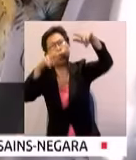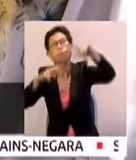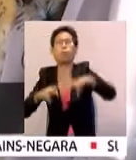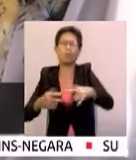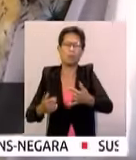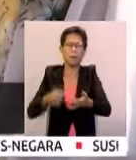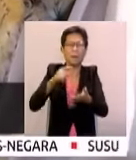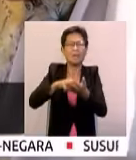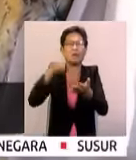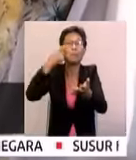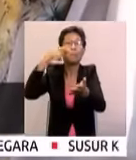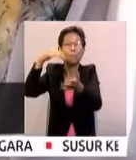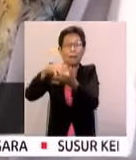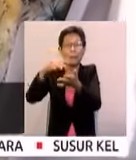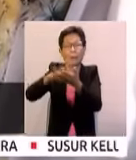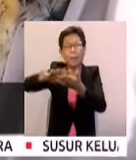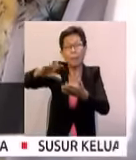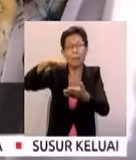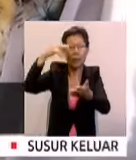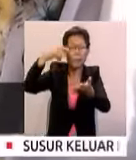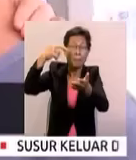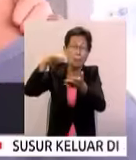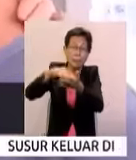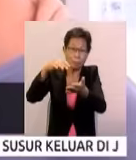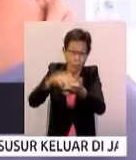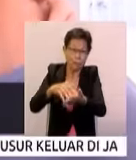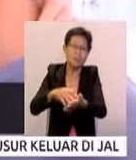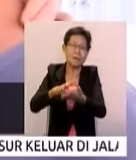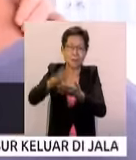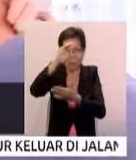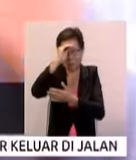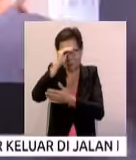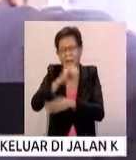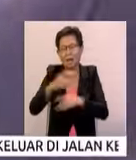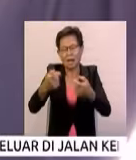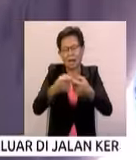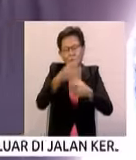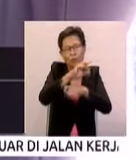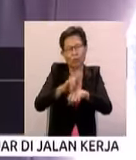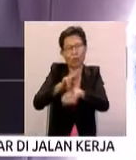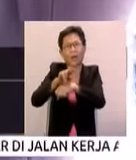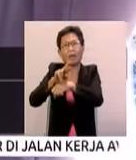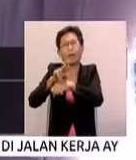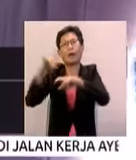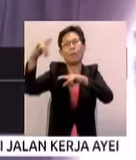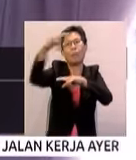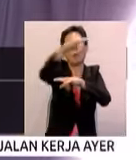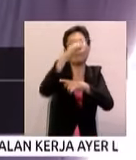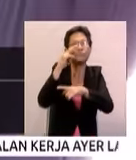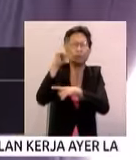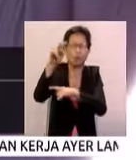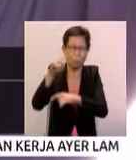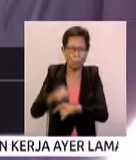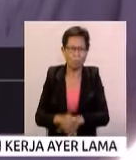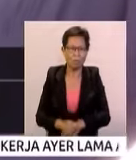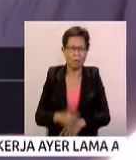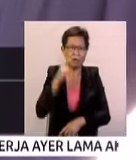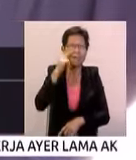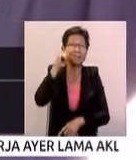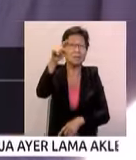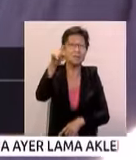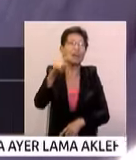mata pelajaran diorang, elektronik dengan aviation. You can see the mix with Russian